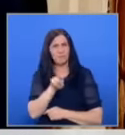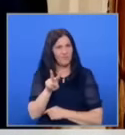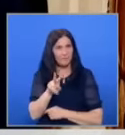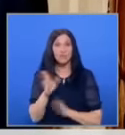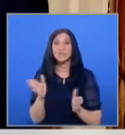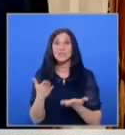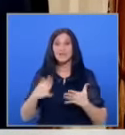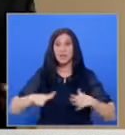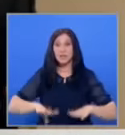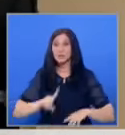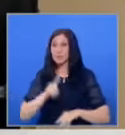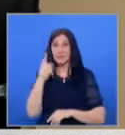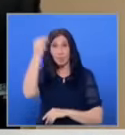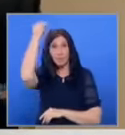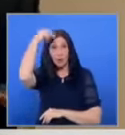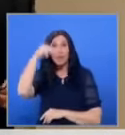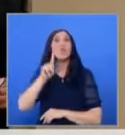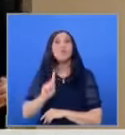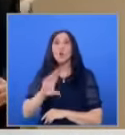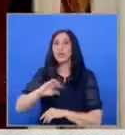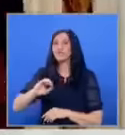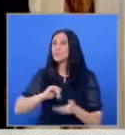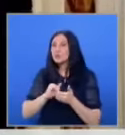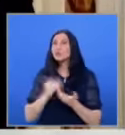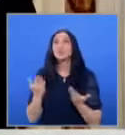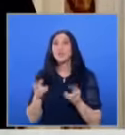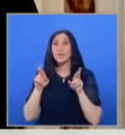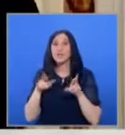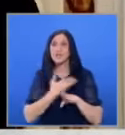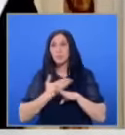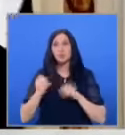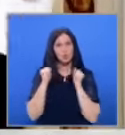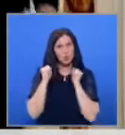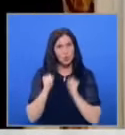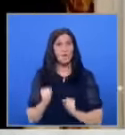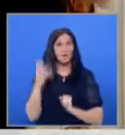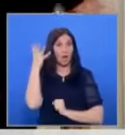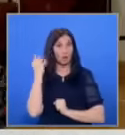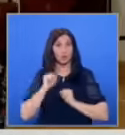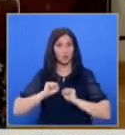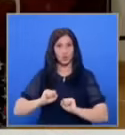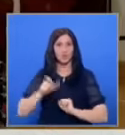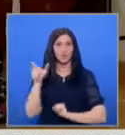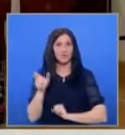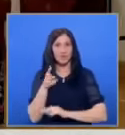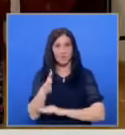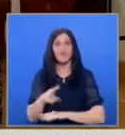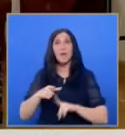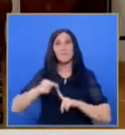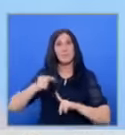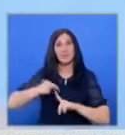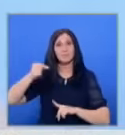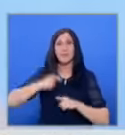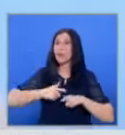че стават граждани не само на България, но и на Европейския съюз и че се надява да продължат да отстояват каузата за защита на човешките права и принципите